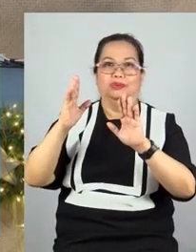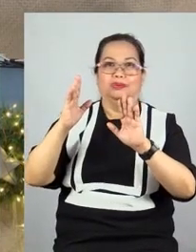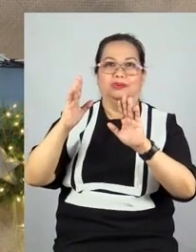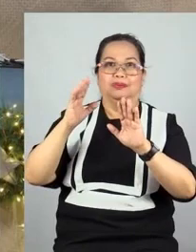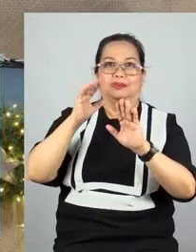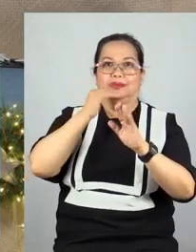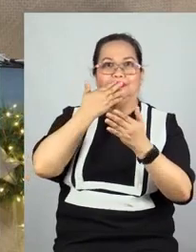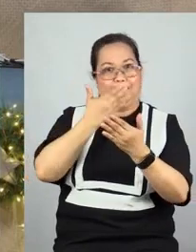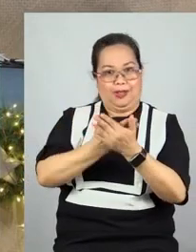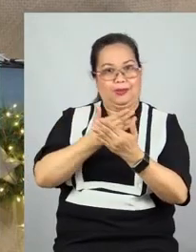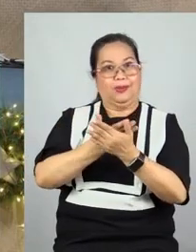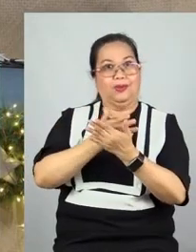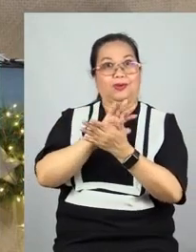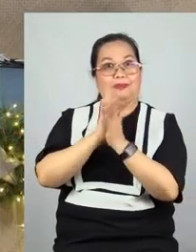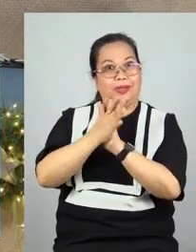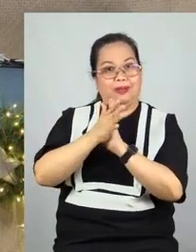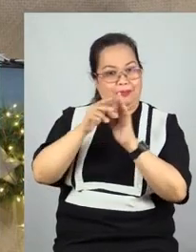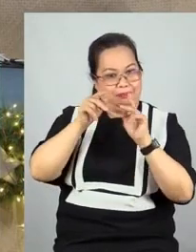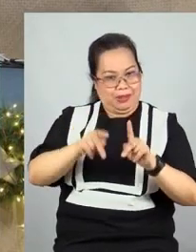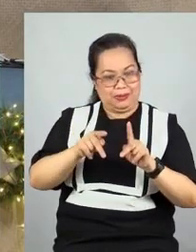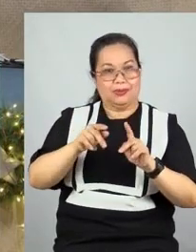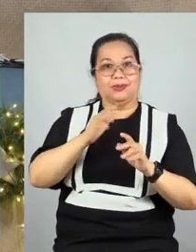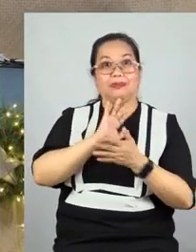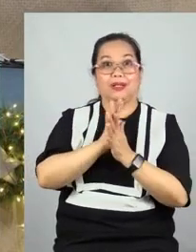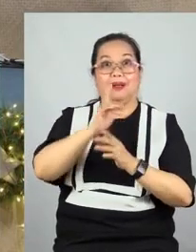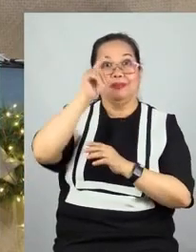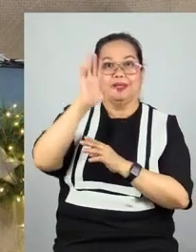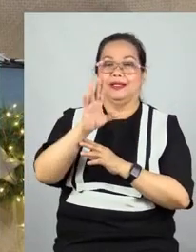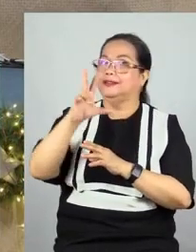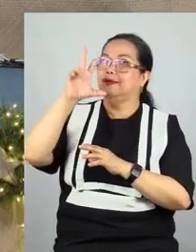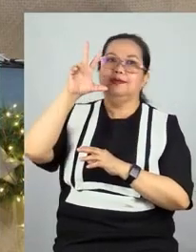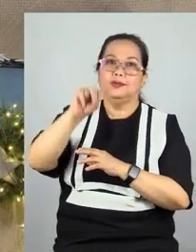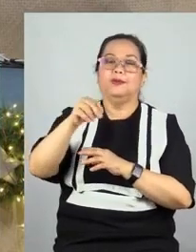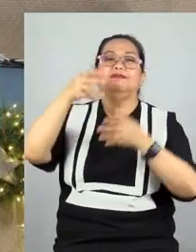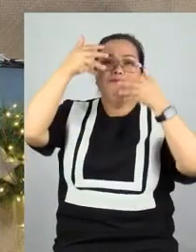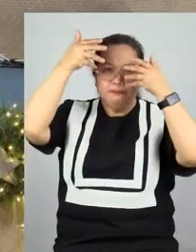mabuting tao na naging Diyos. Siya po